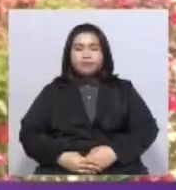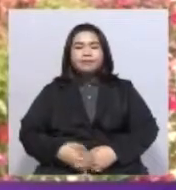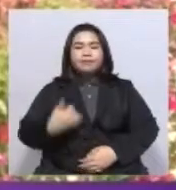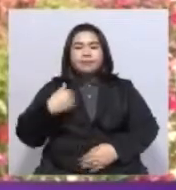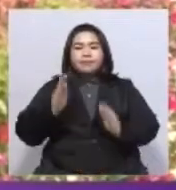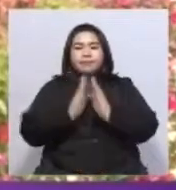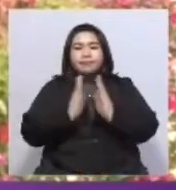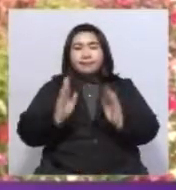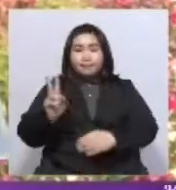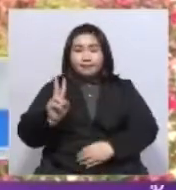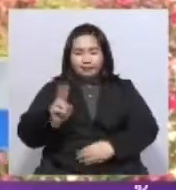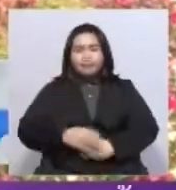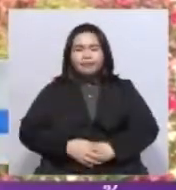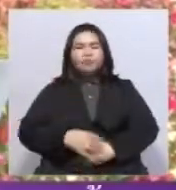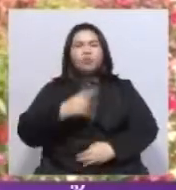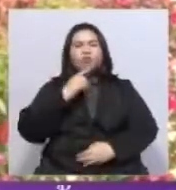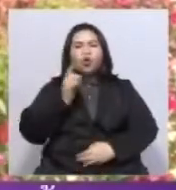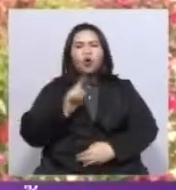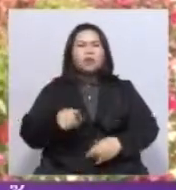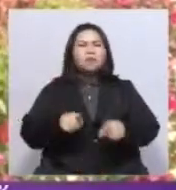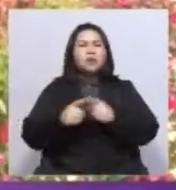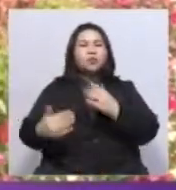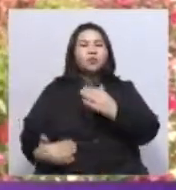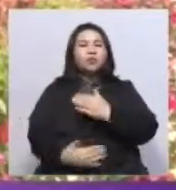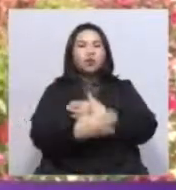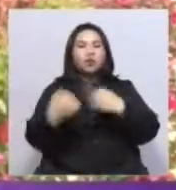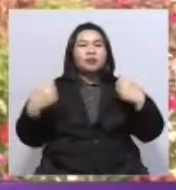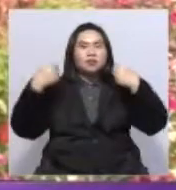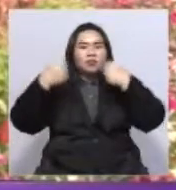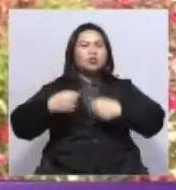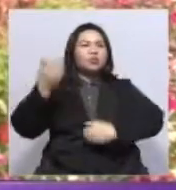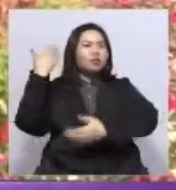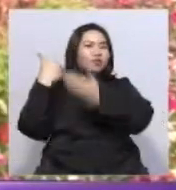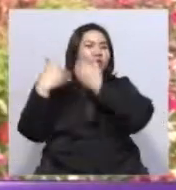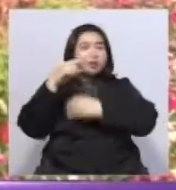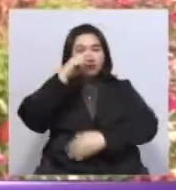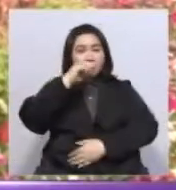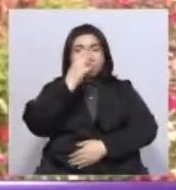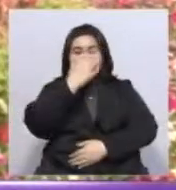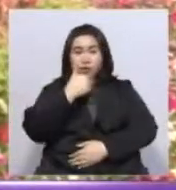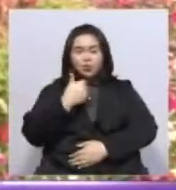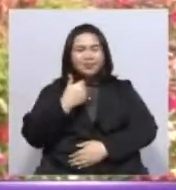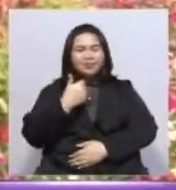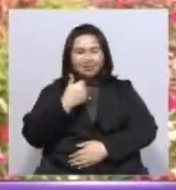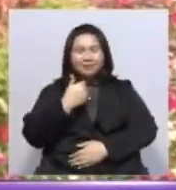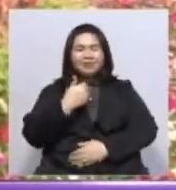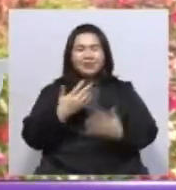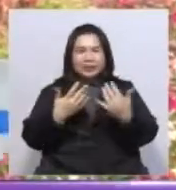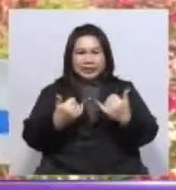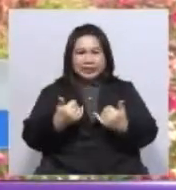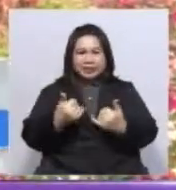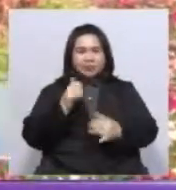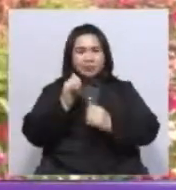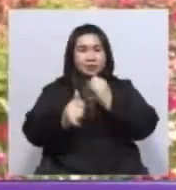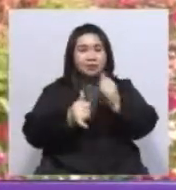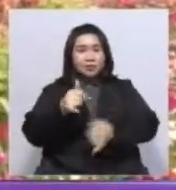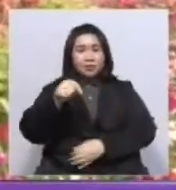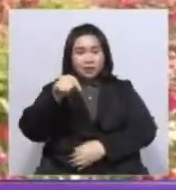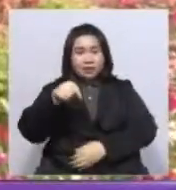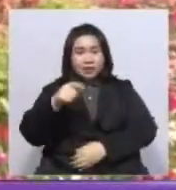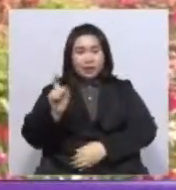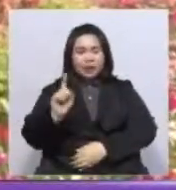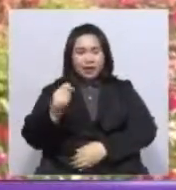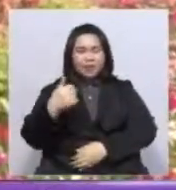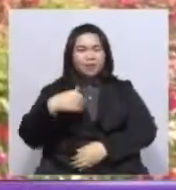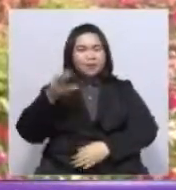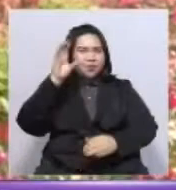ขอบคุณทั้งสองท่านนะคะไม่บ่อยนักที่เราจะได้มีโอกาสใส่ชุดไทยสวยๆแบบนี้นะคะเพราะฉะนั้นเมื่อมาที่งานอุ่นไอรักคลายความหนาวก็จะ